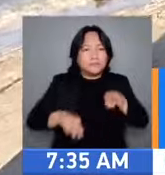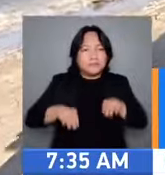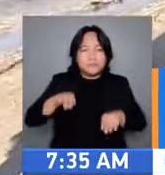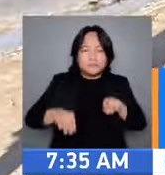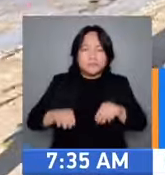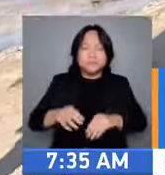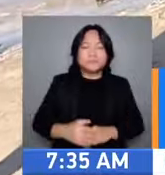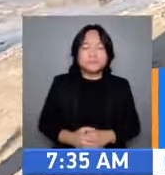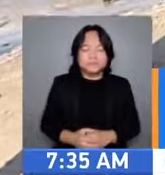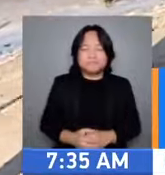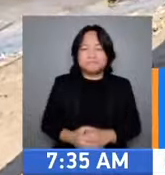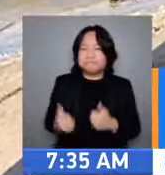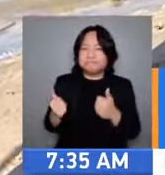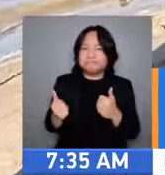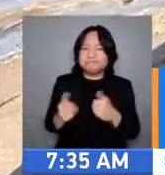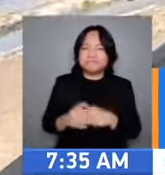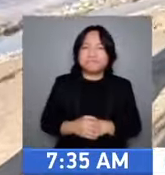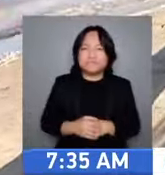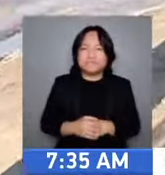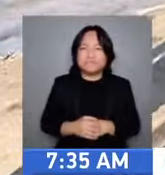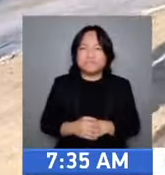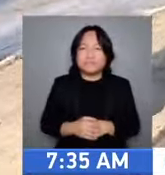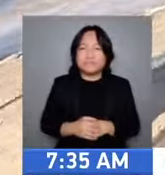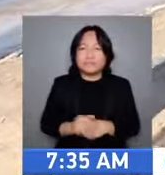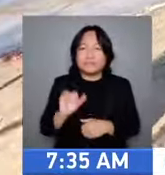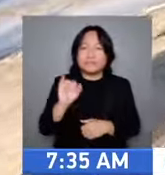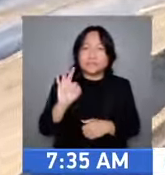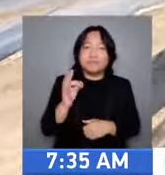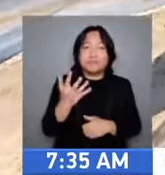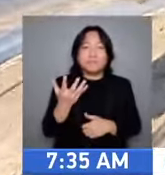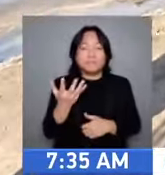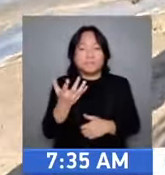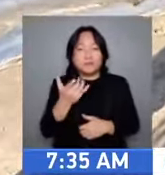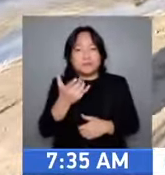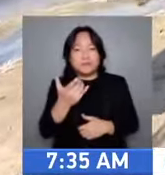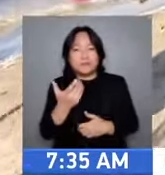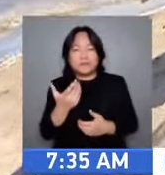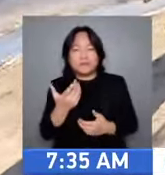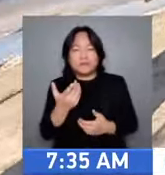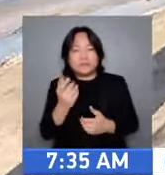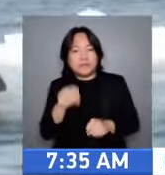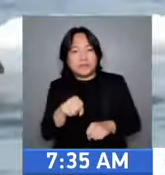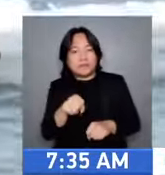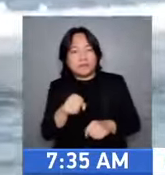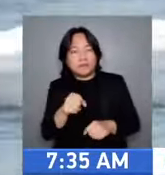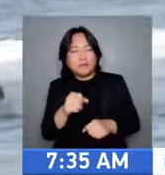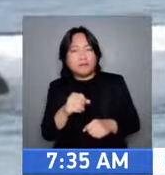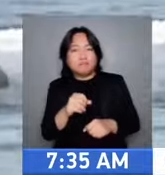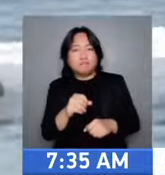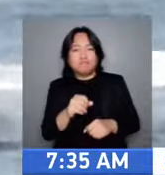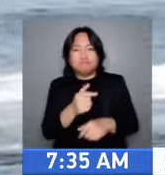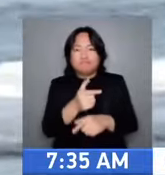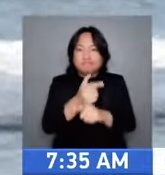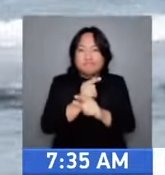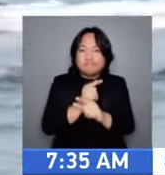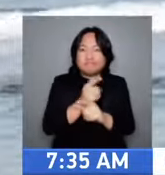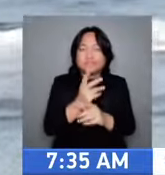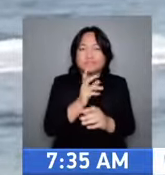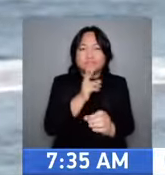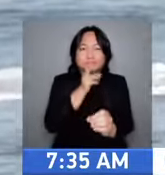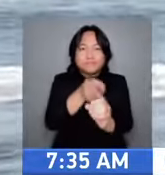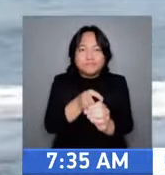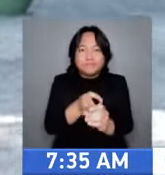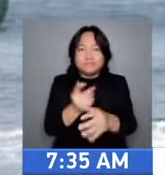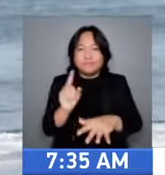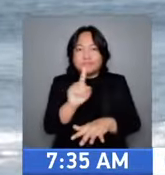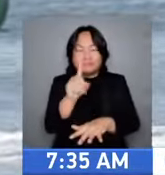pero parang sa pagka in-avail nila to, ganyan, or 3-9 nila to, kayang-kaya? Kaya naman po, kaya naman. Within the limit na ibibigay niyo po,